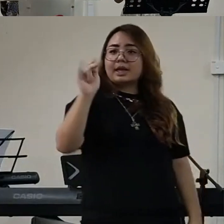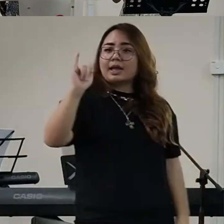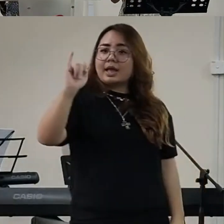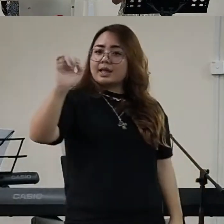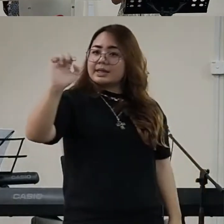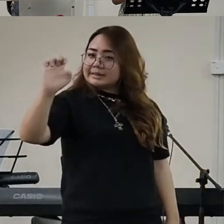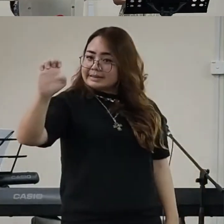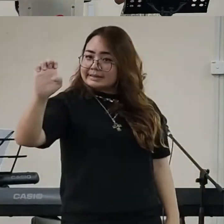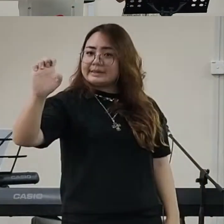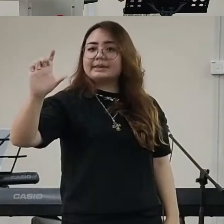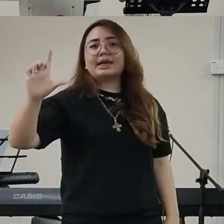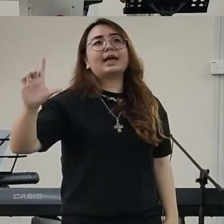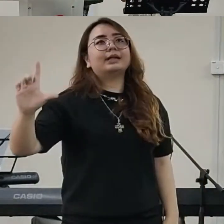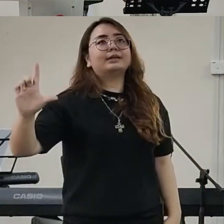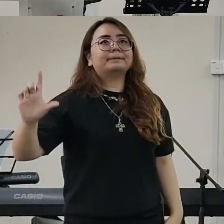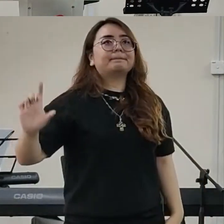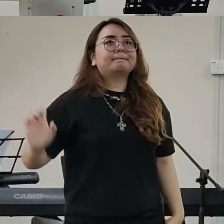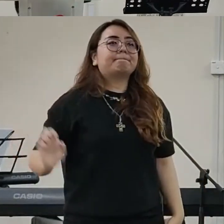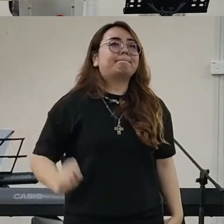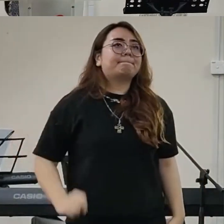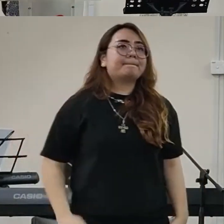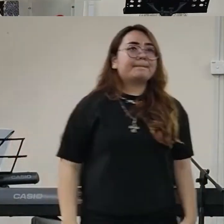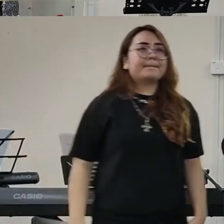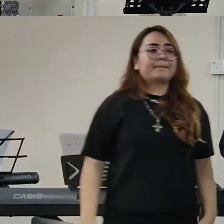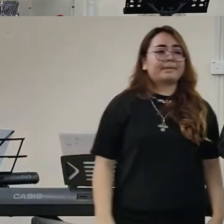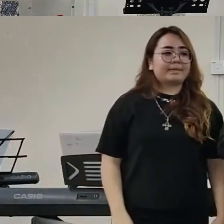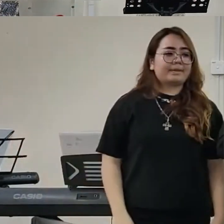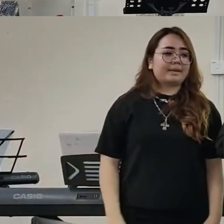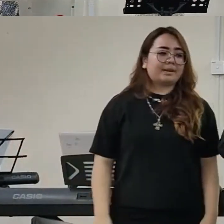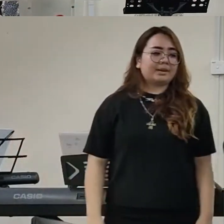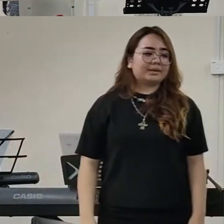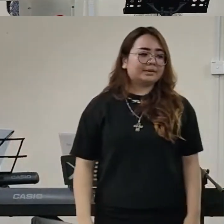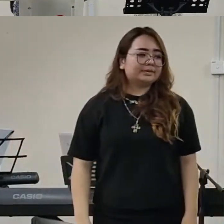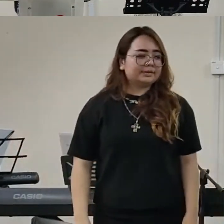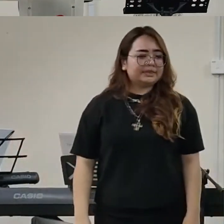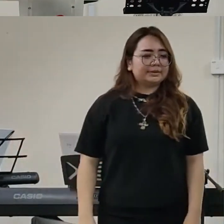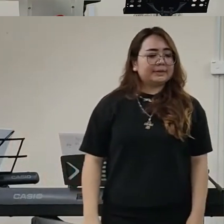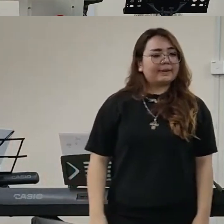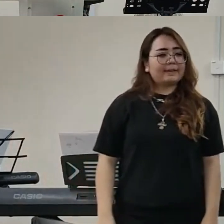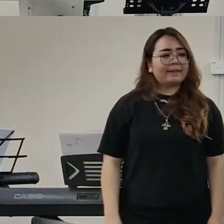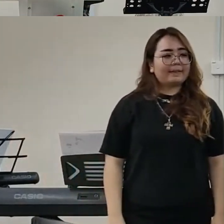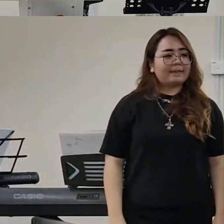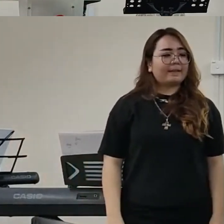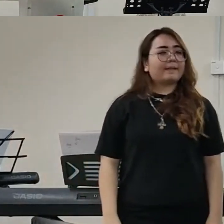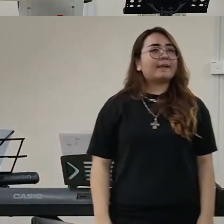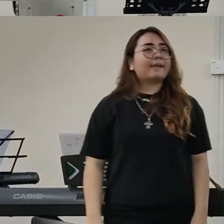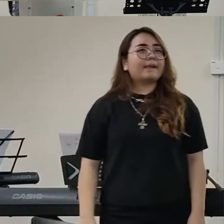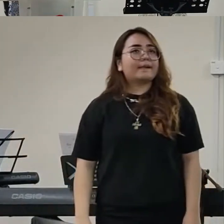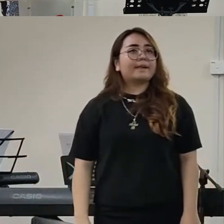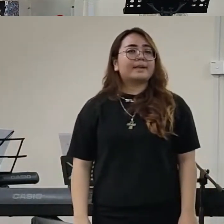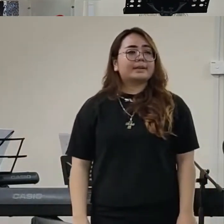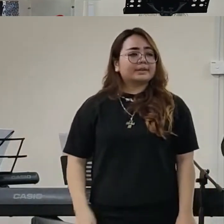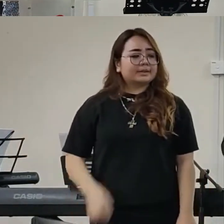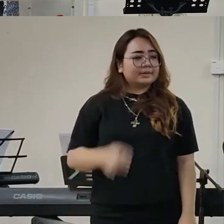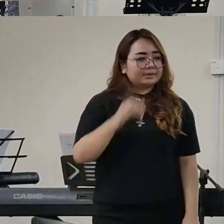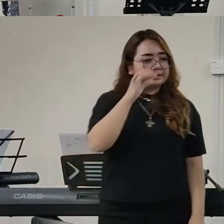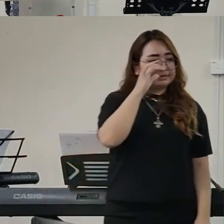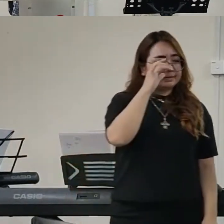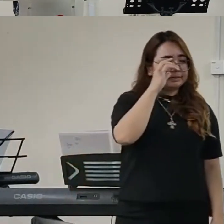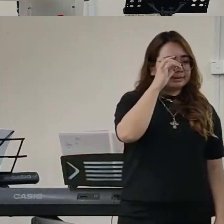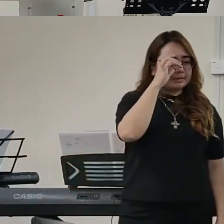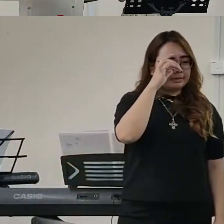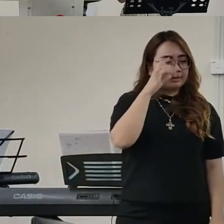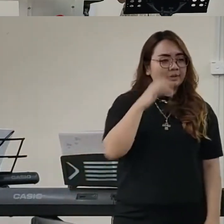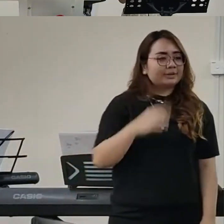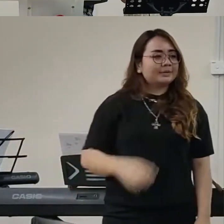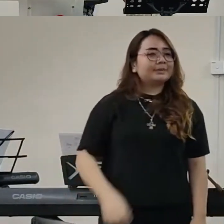以今天如果你是牧师啊，或者说你在前面的话，你不需要感到骄傲，因为其实我们只是上帝用我们来对他的人民说话而已。 Okay,